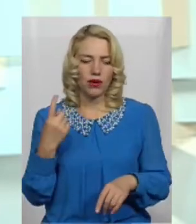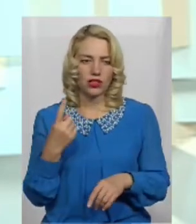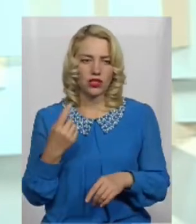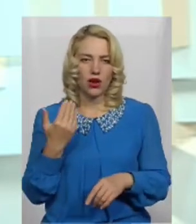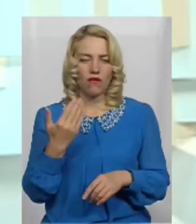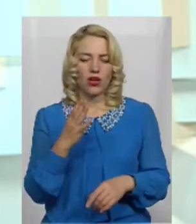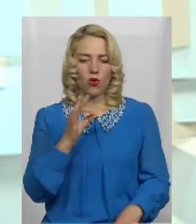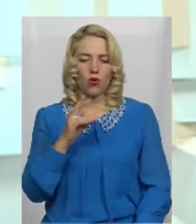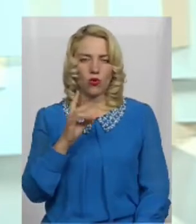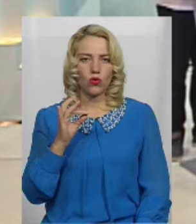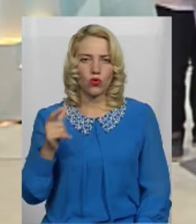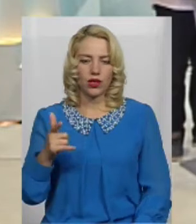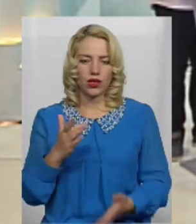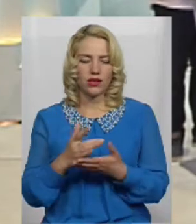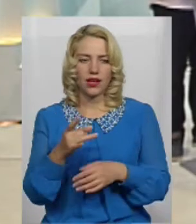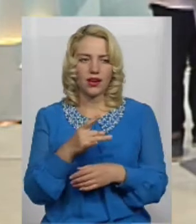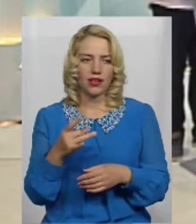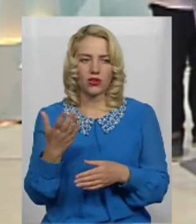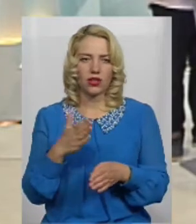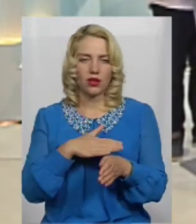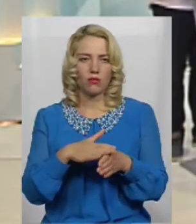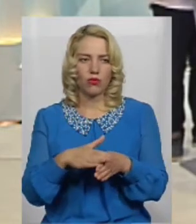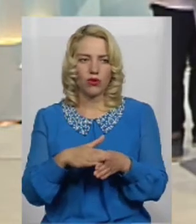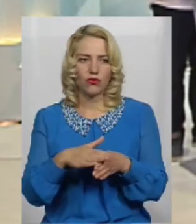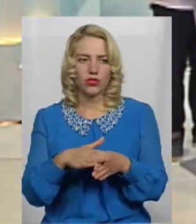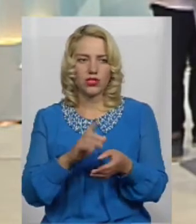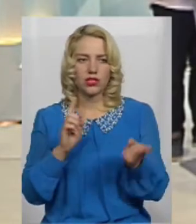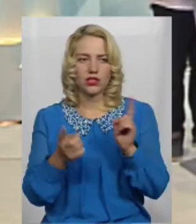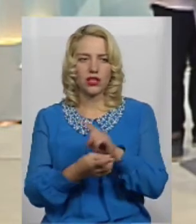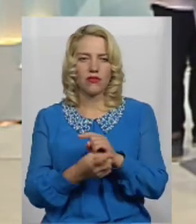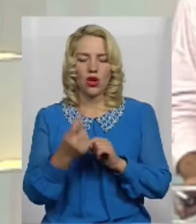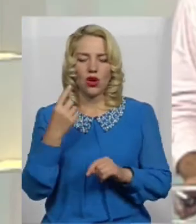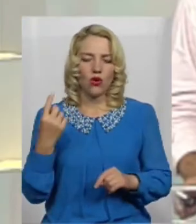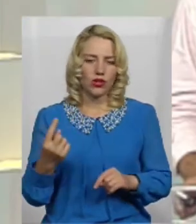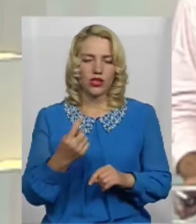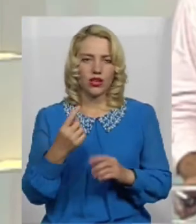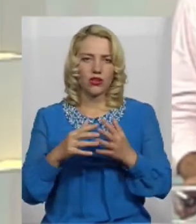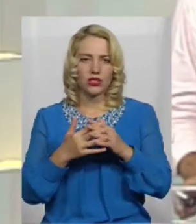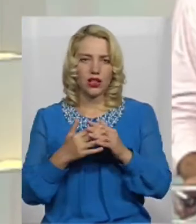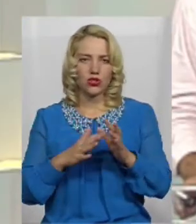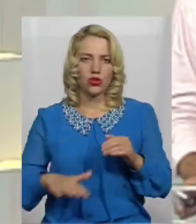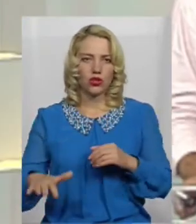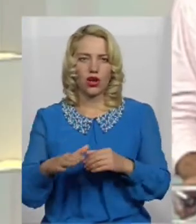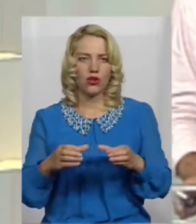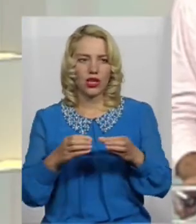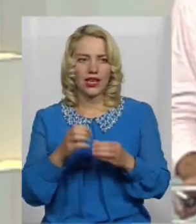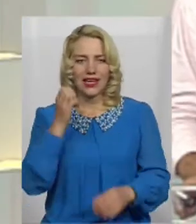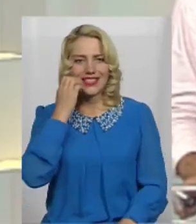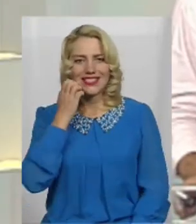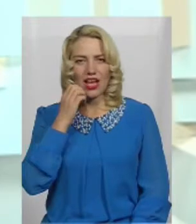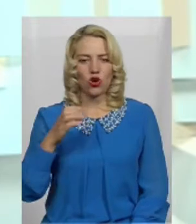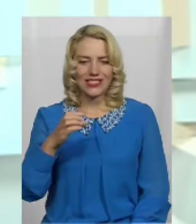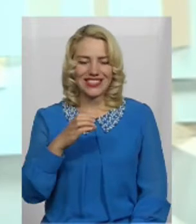Перше, у вашому окрузі є район, який повністю став однією селищною територіальною громадою. Це який?